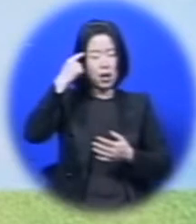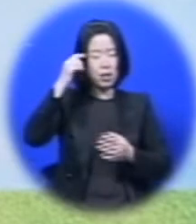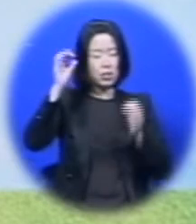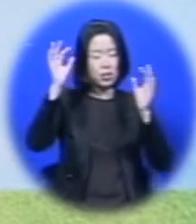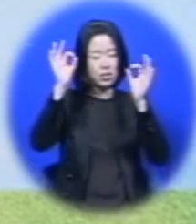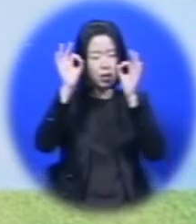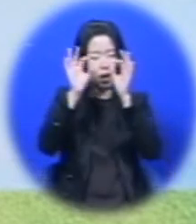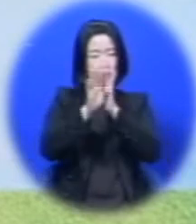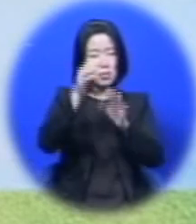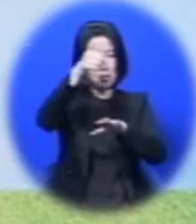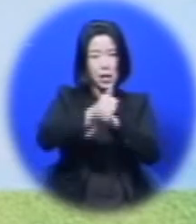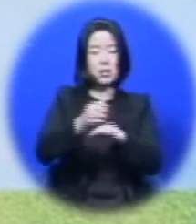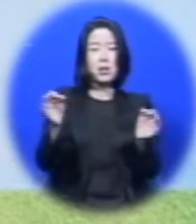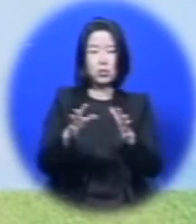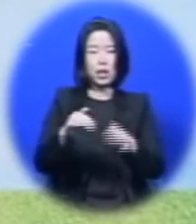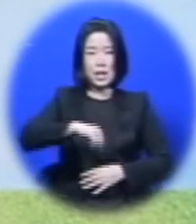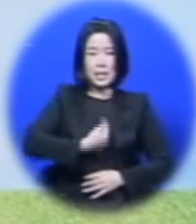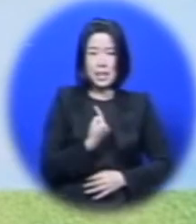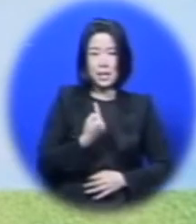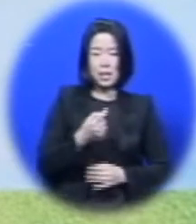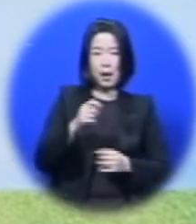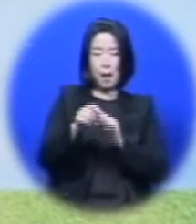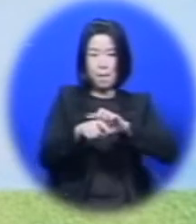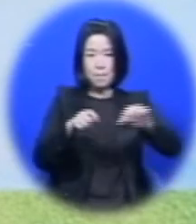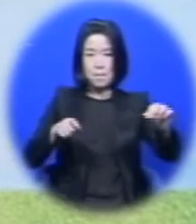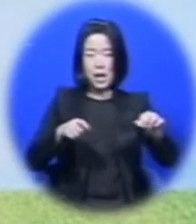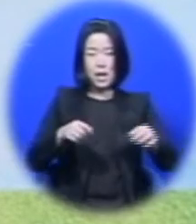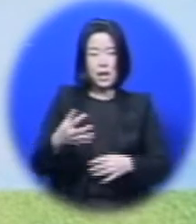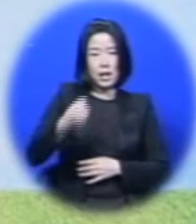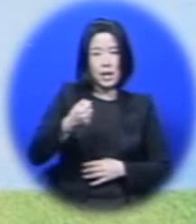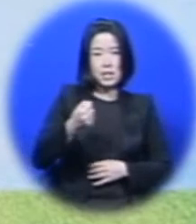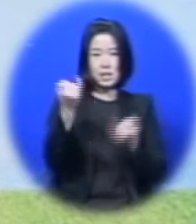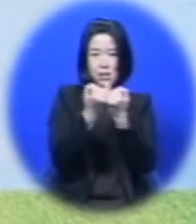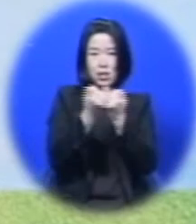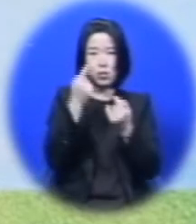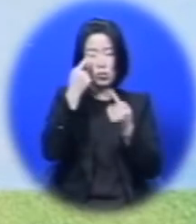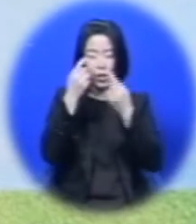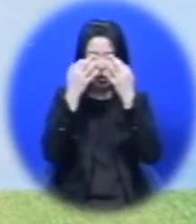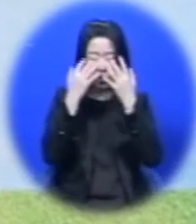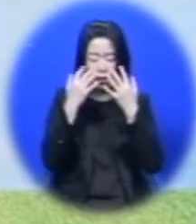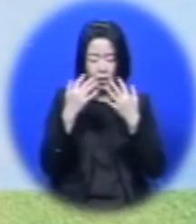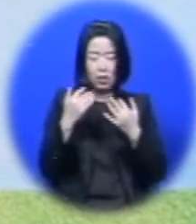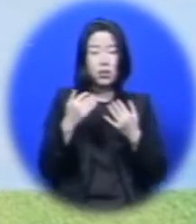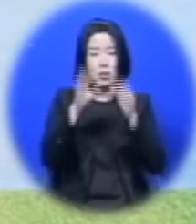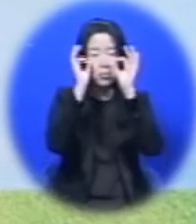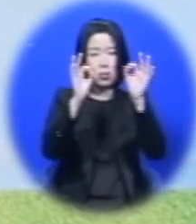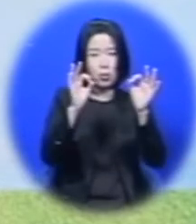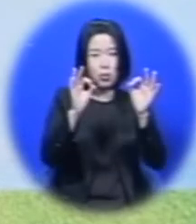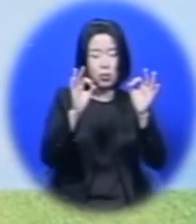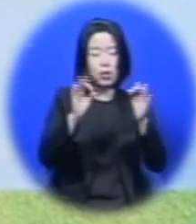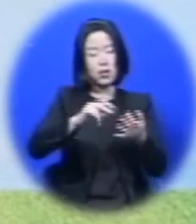순간에 자기에게 매를 든 여인이 갑자기 눈에서 눈물이 확 흐르는 것을 보고는